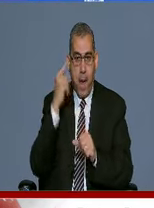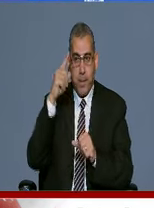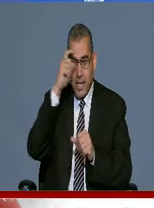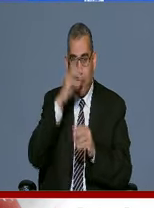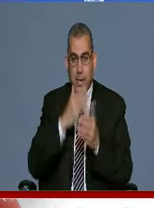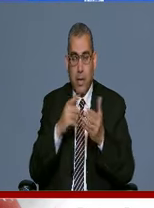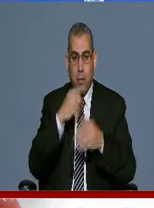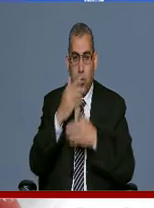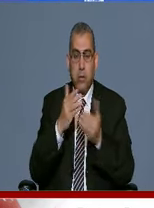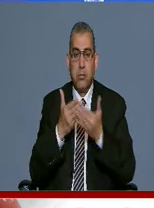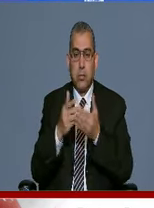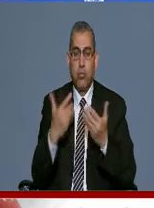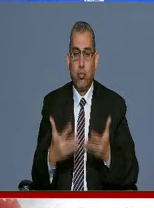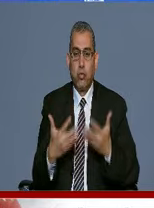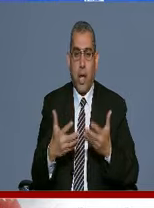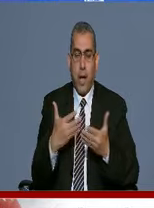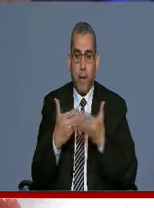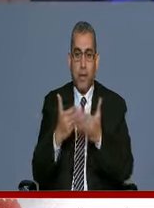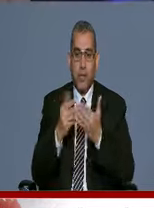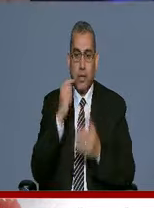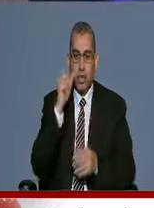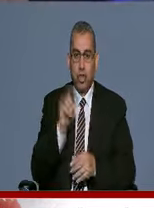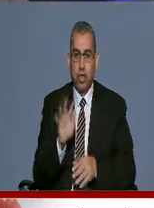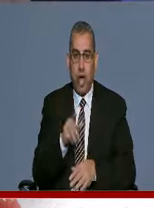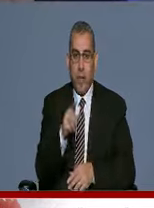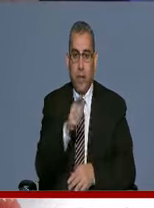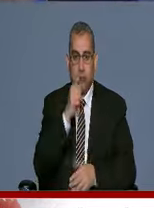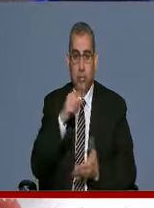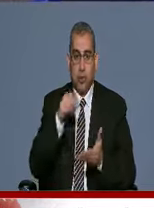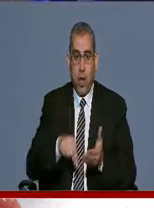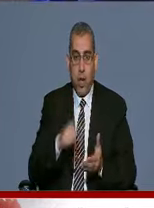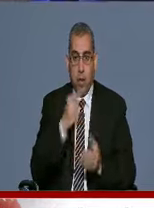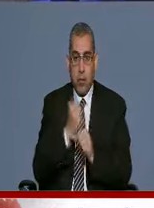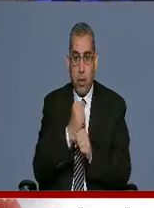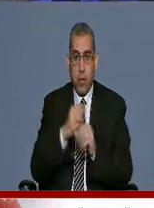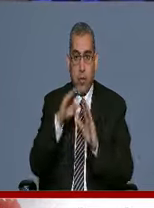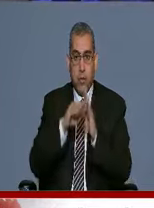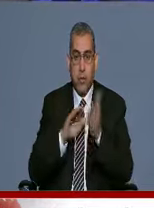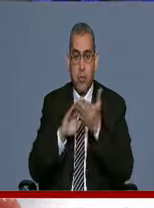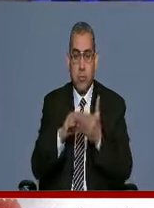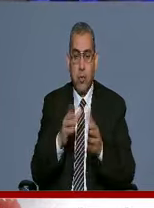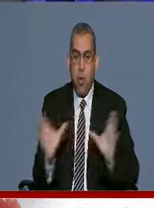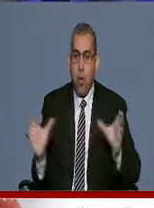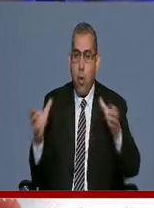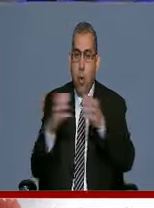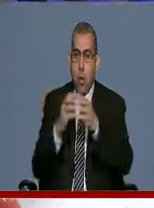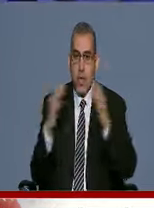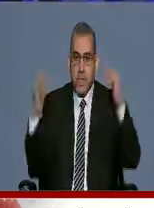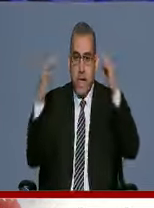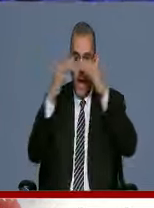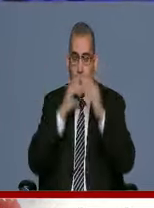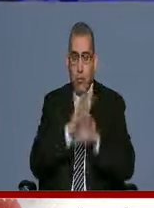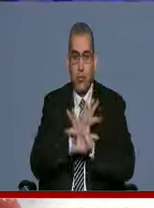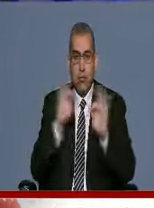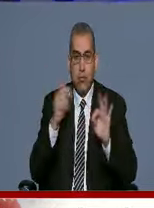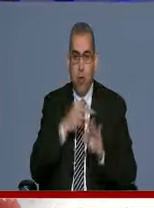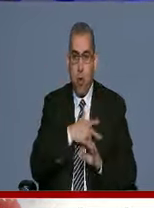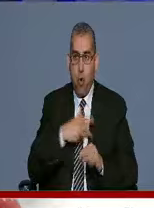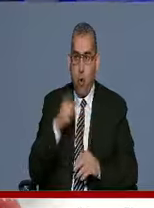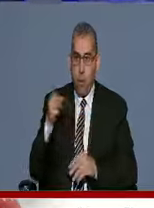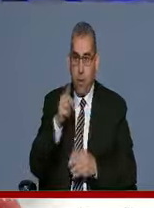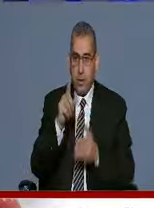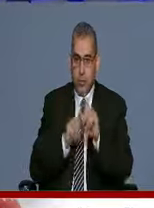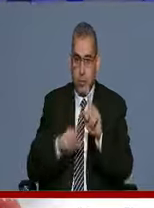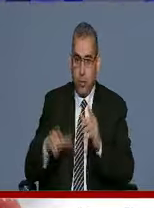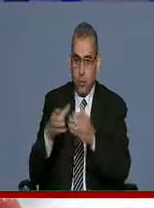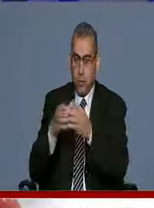وتحسين الخدمات المقدمه للمواطنين. دلوقتي فندم من خلال خدمات الحوسبه السحابيه نقدر نمكن الجهات والهيئات